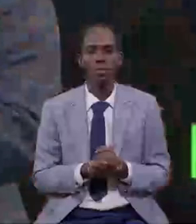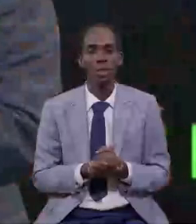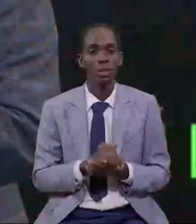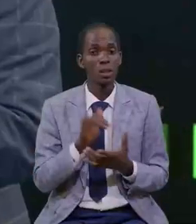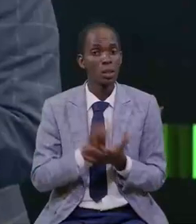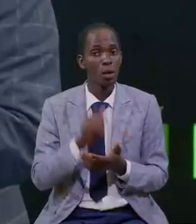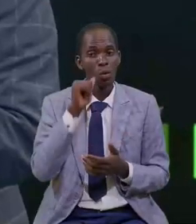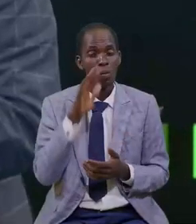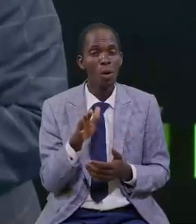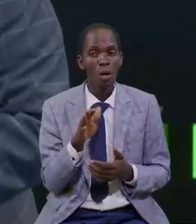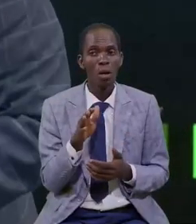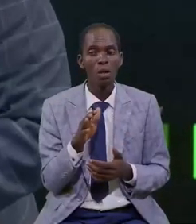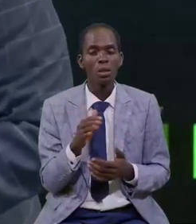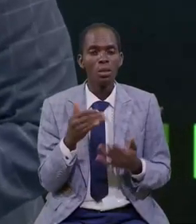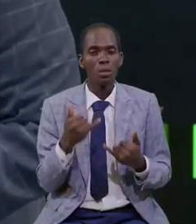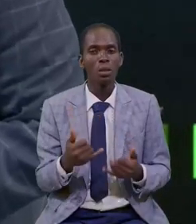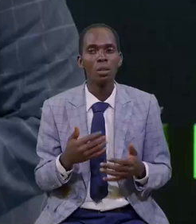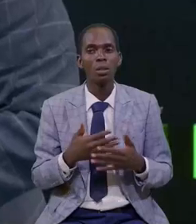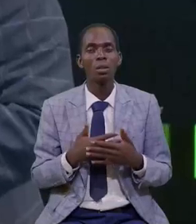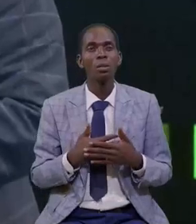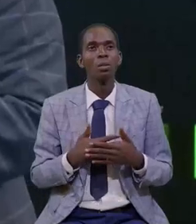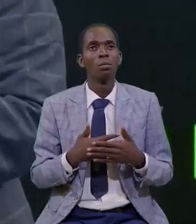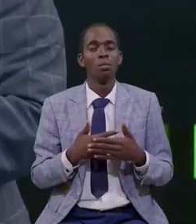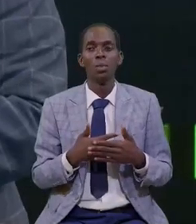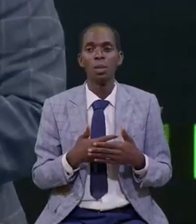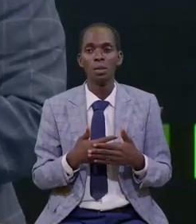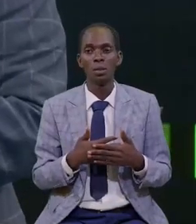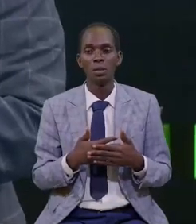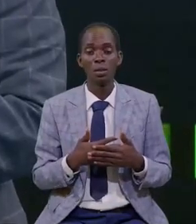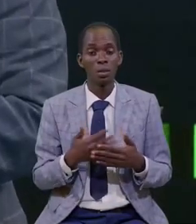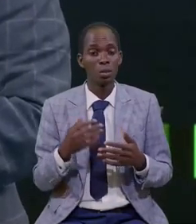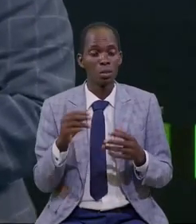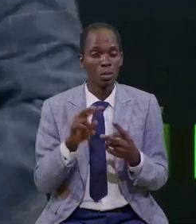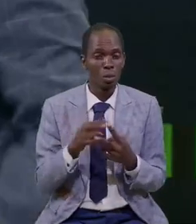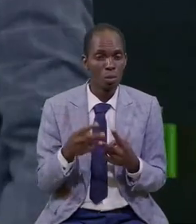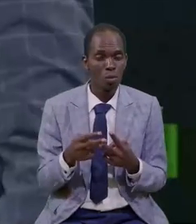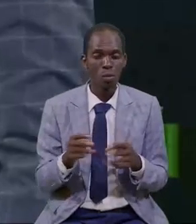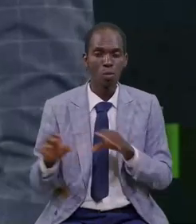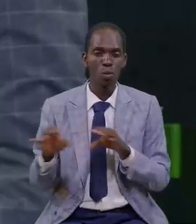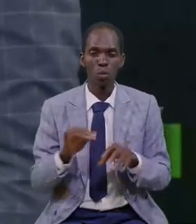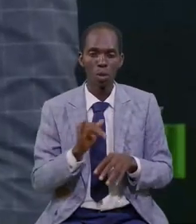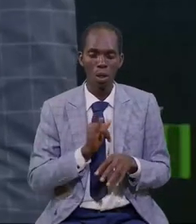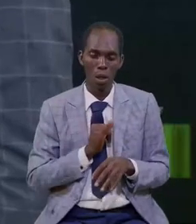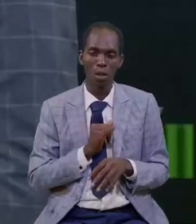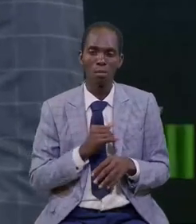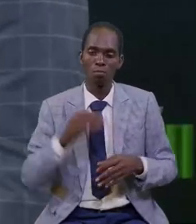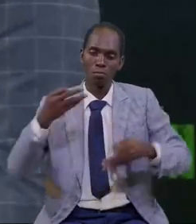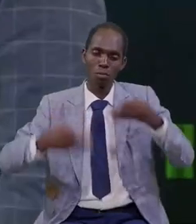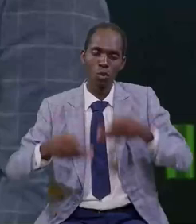cette femme a a respiré profondément je ne te condamne pas non plus